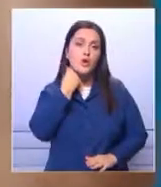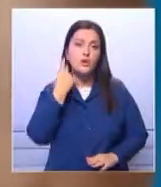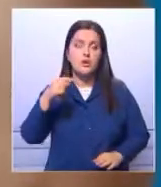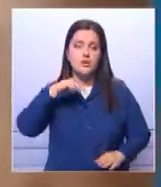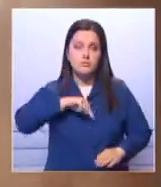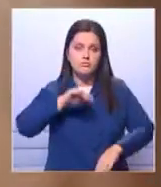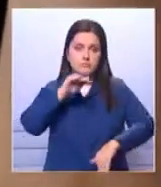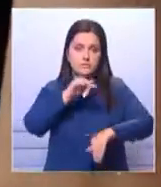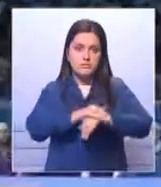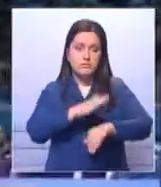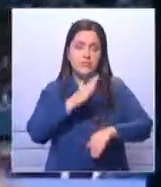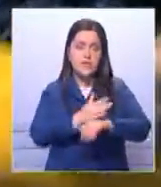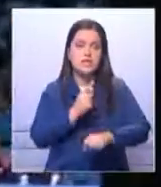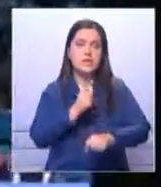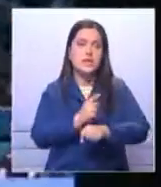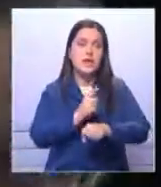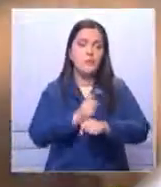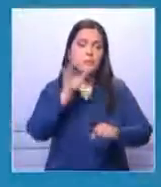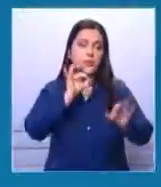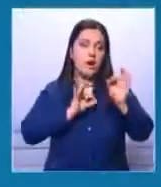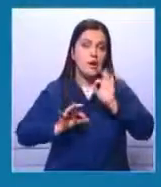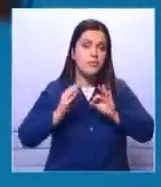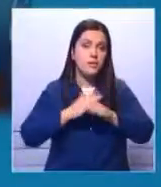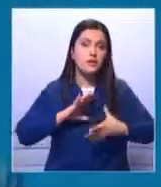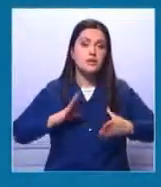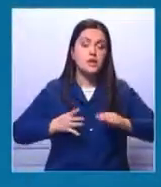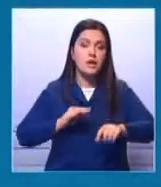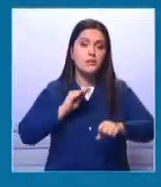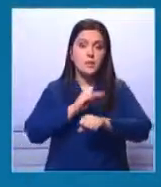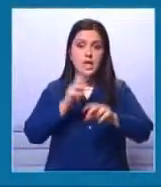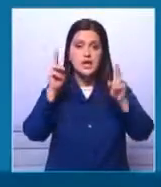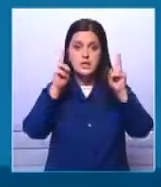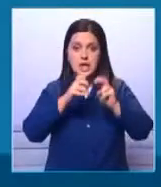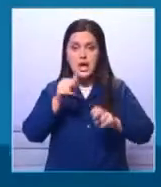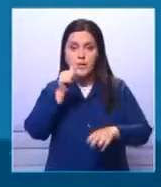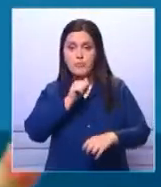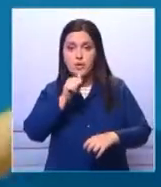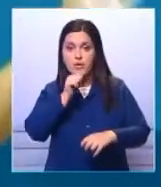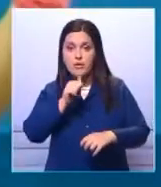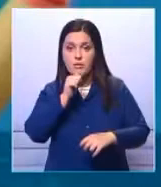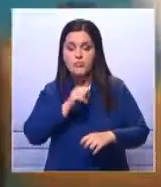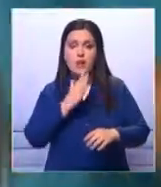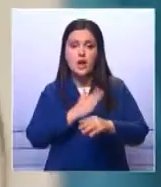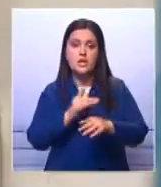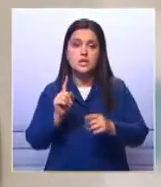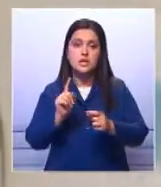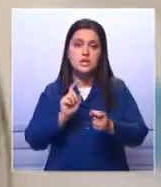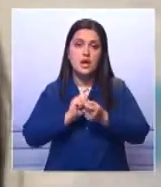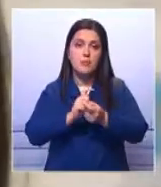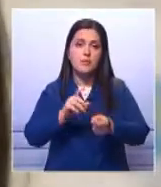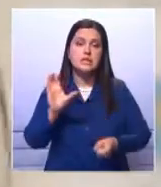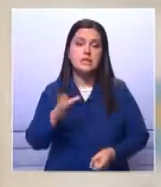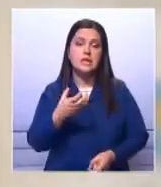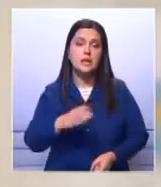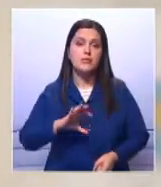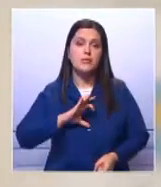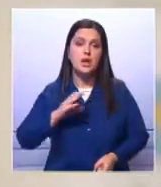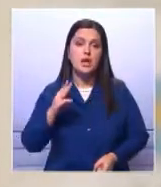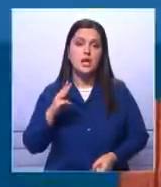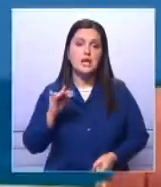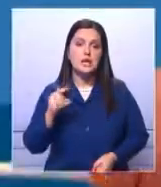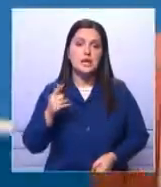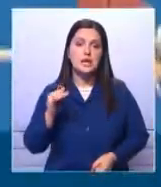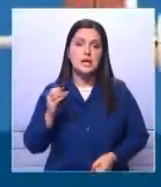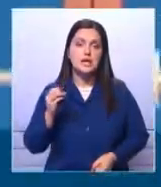которых выявили следы запрещенных препаратов. По результатам дополнительного исследования проб, дисквалифицированный борец вольного стиля,